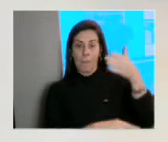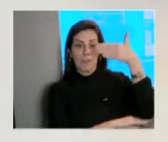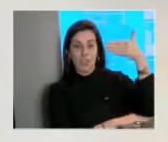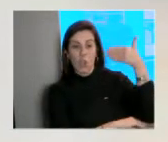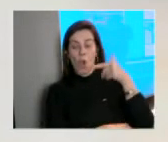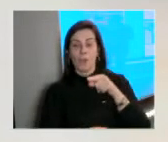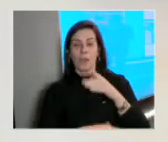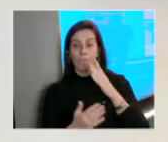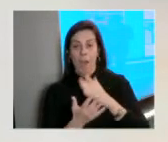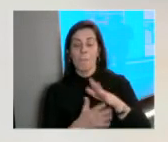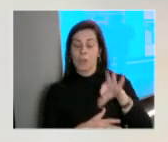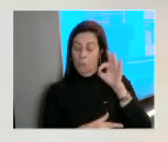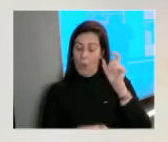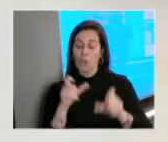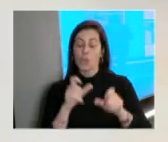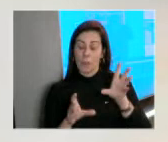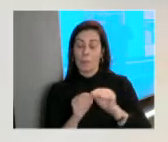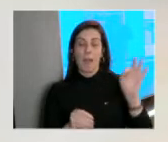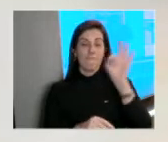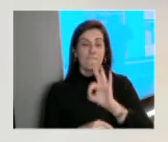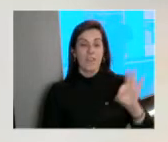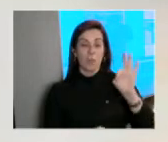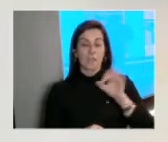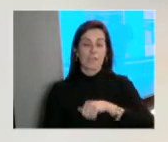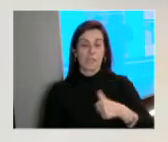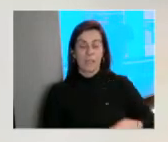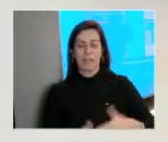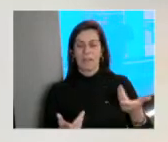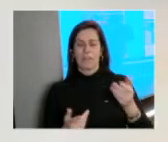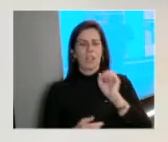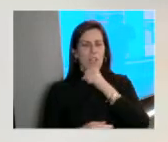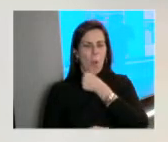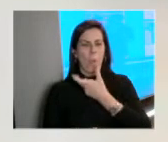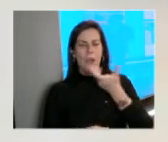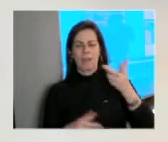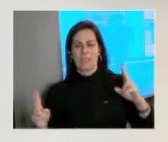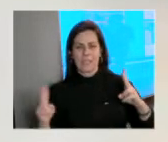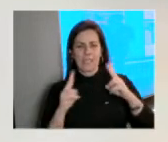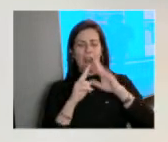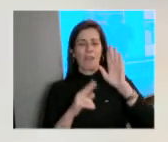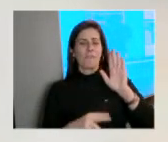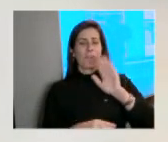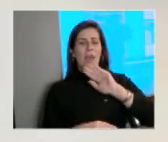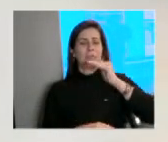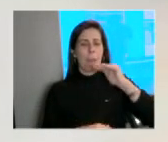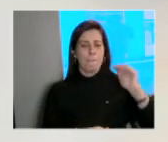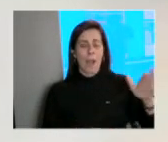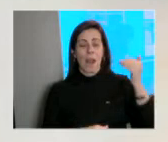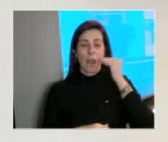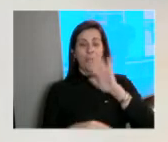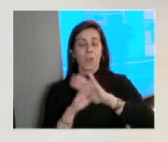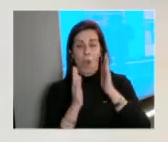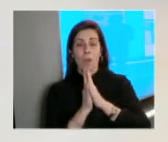מדינות כבר הובחנו מקרים של וירוס הקורונה. טייוואן, יפן, דרום קוריאה, צרפת, נפאל, ארצות הברית, וכמובן